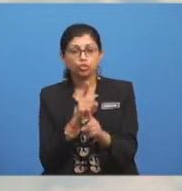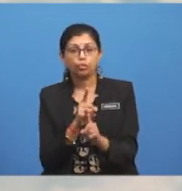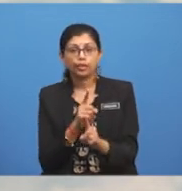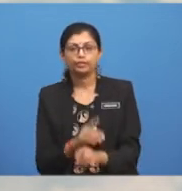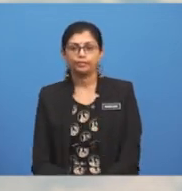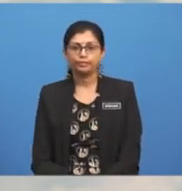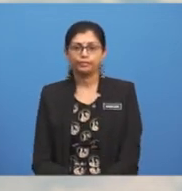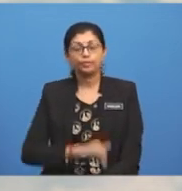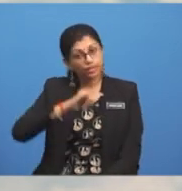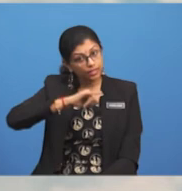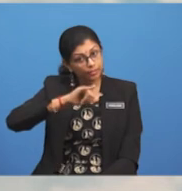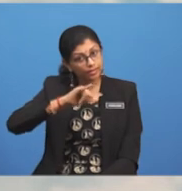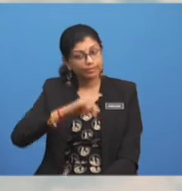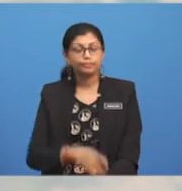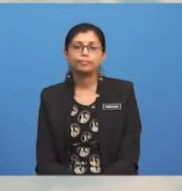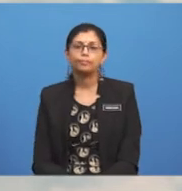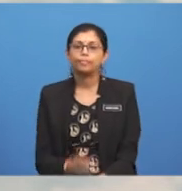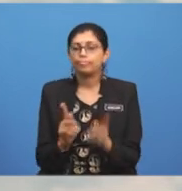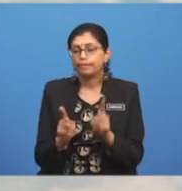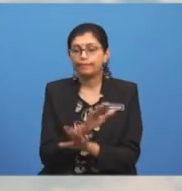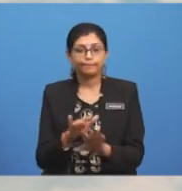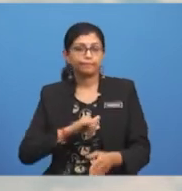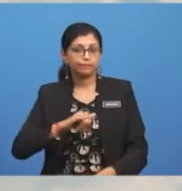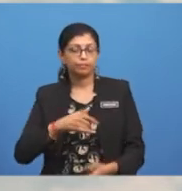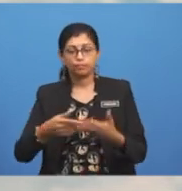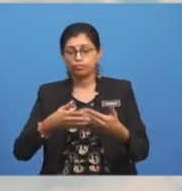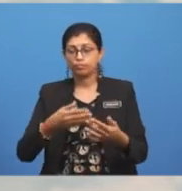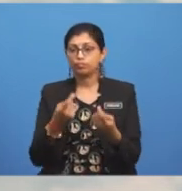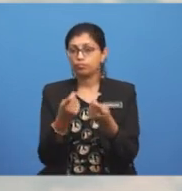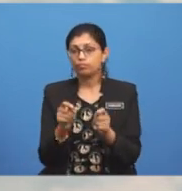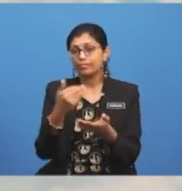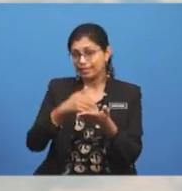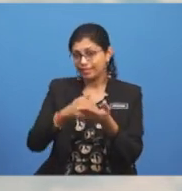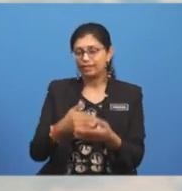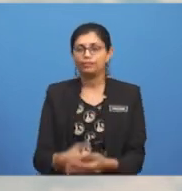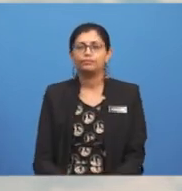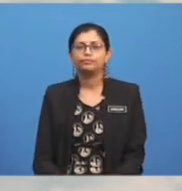2.18 darab 10^3 meter per saat.